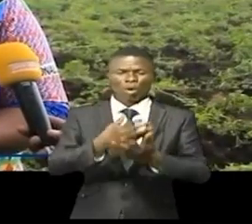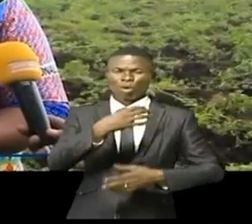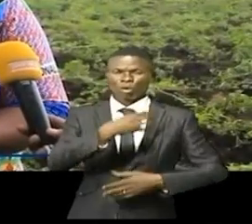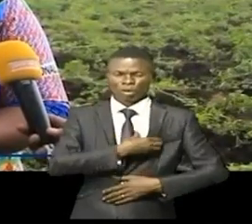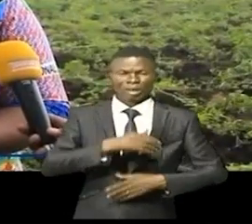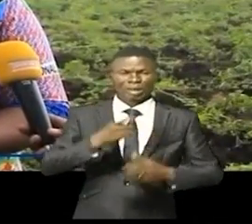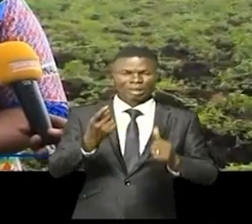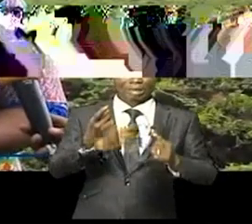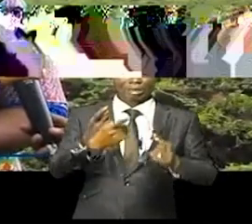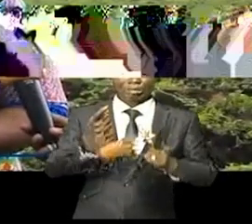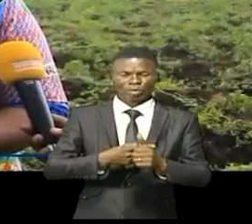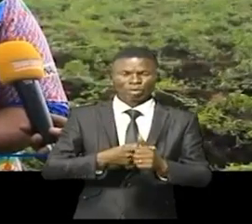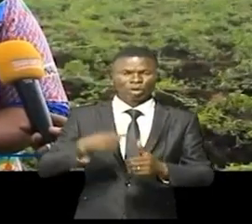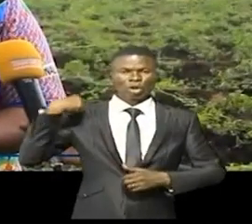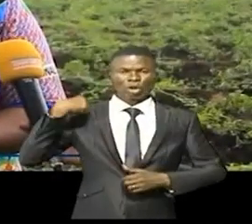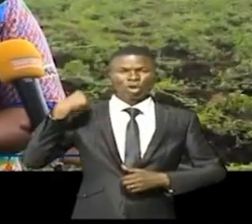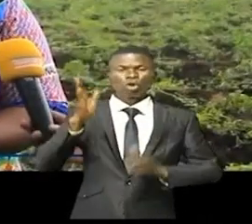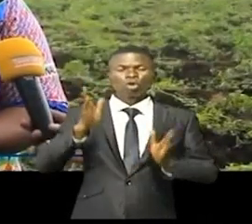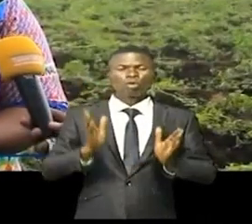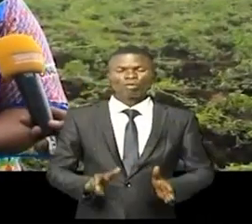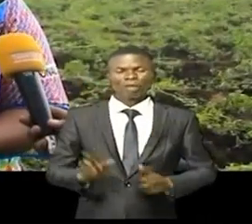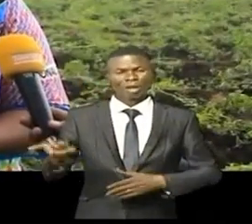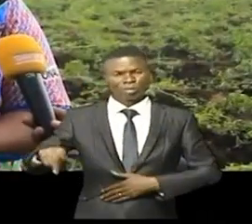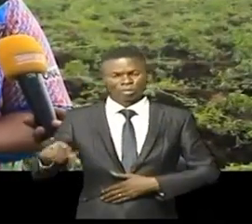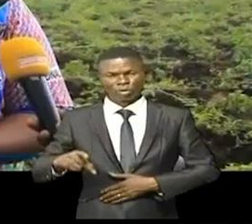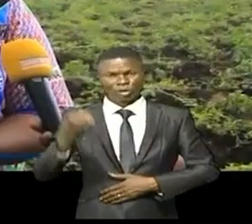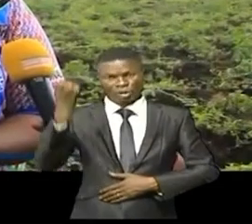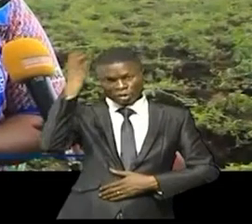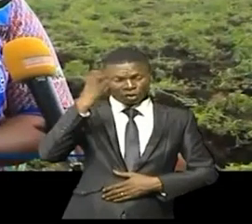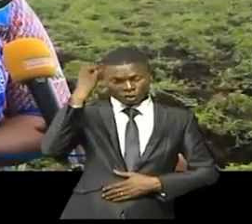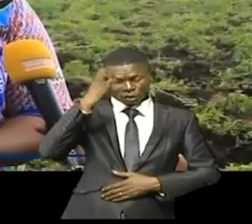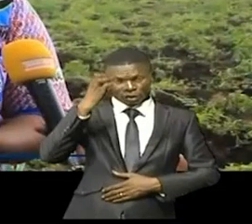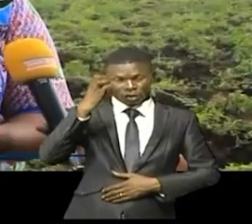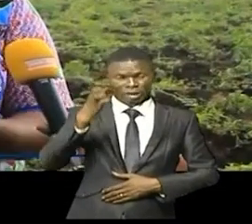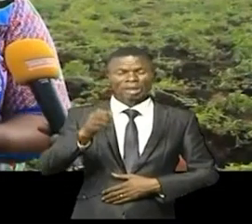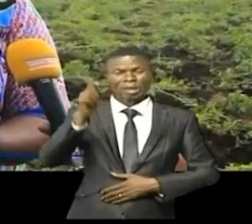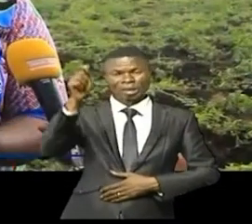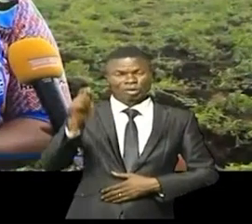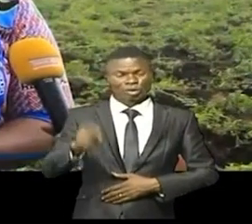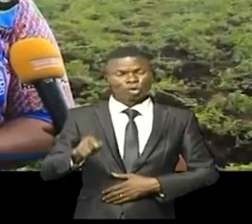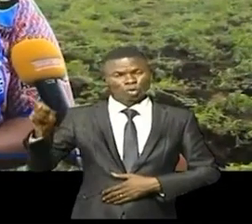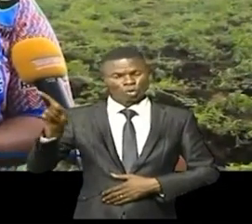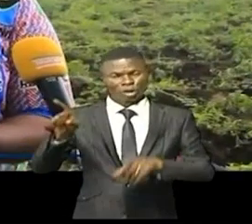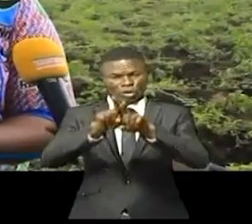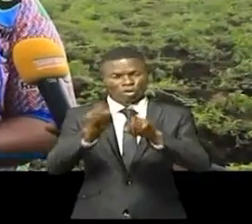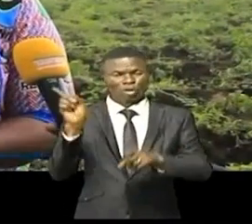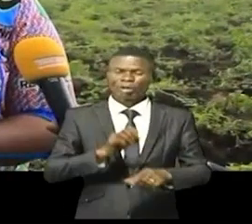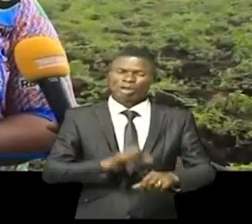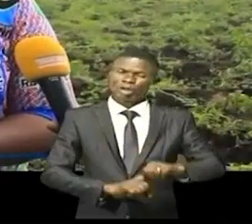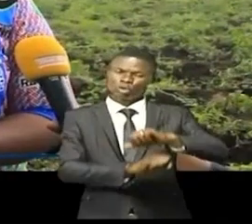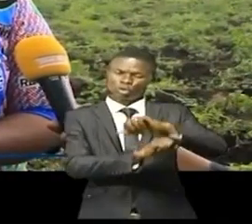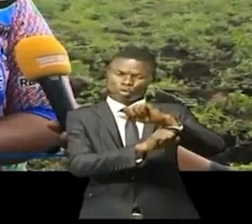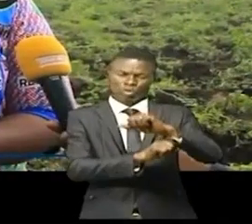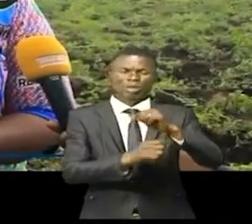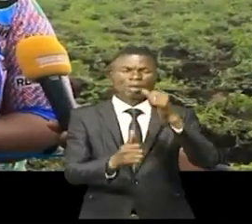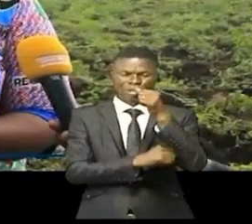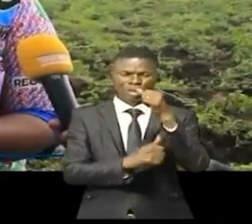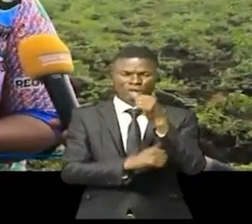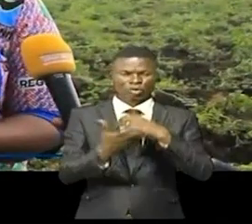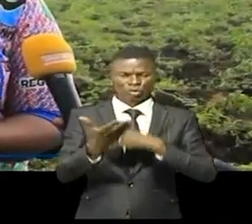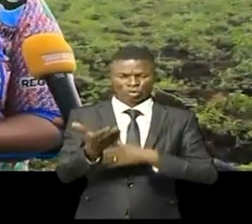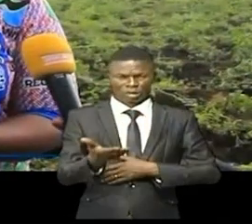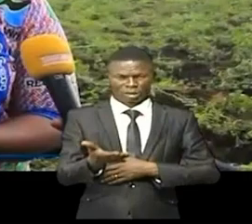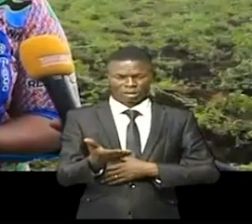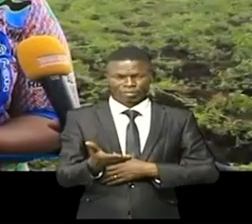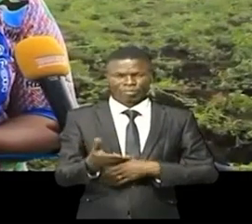Excellence le gouverneur des provinces, le général Constant Ndima, pour que lui aussi puisse venir à la rescousse à cette